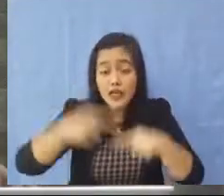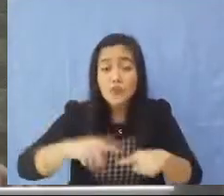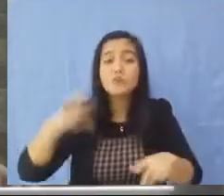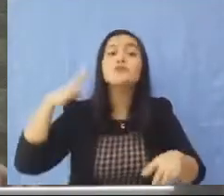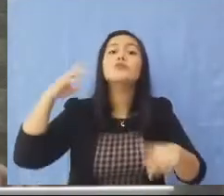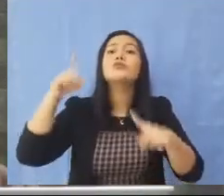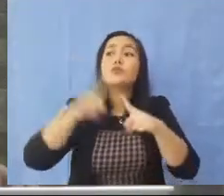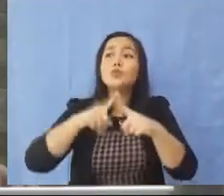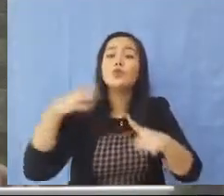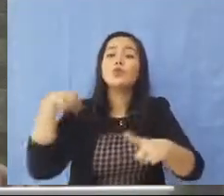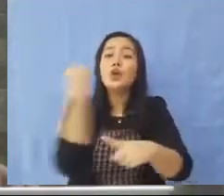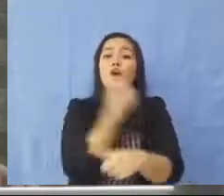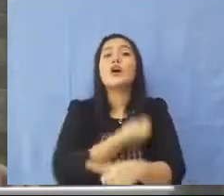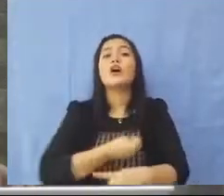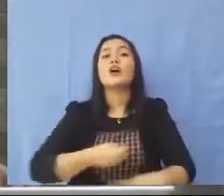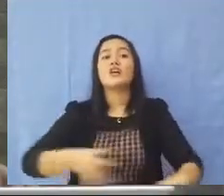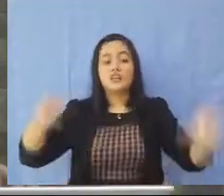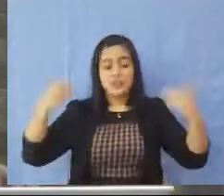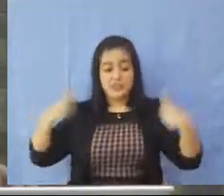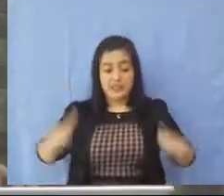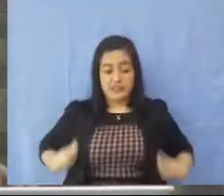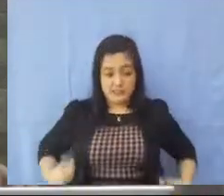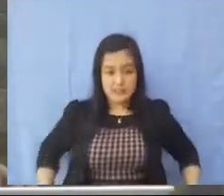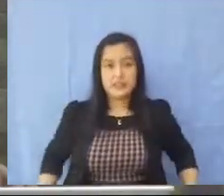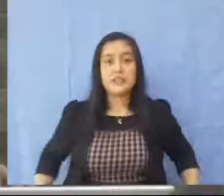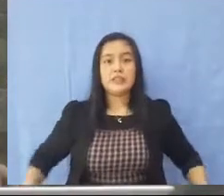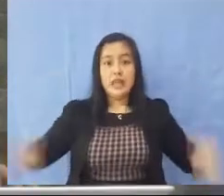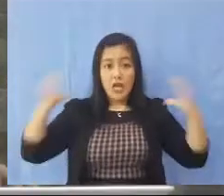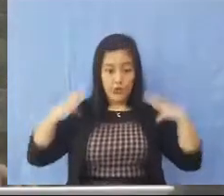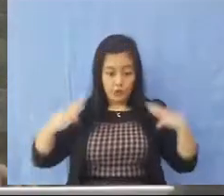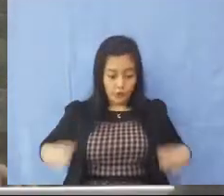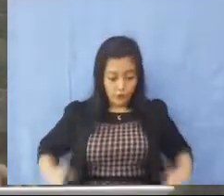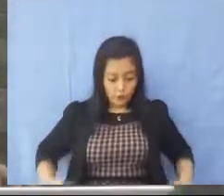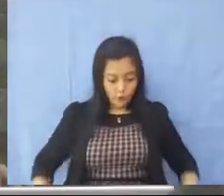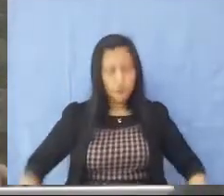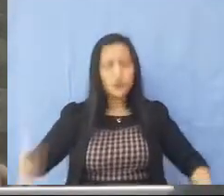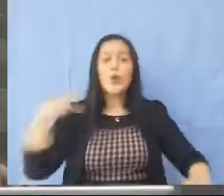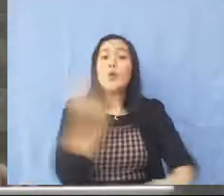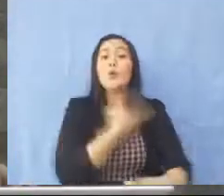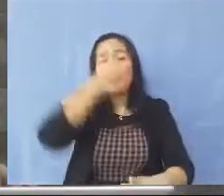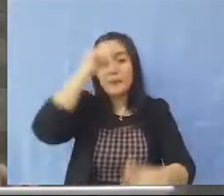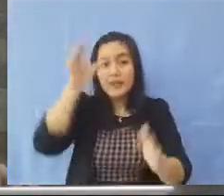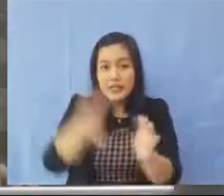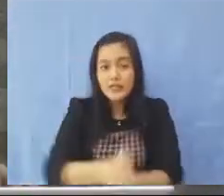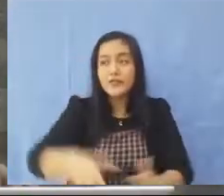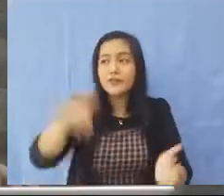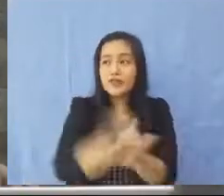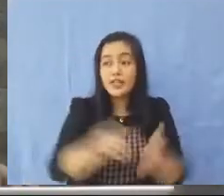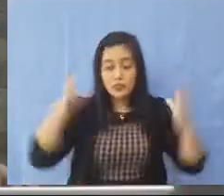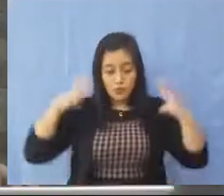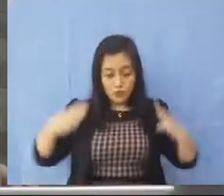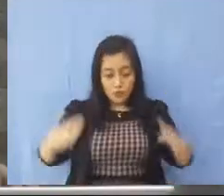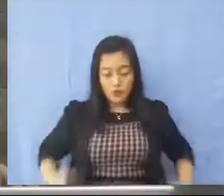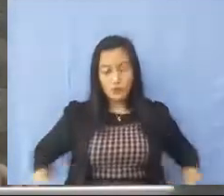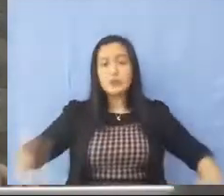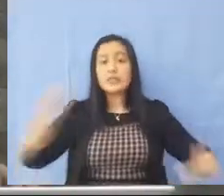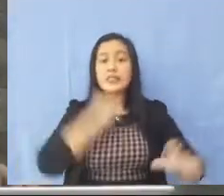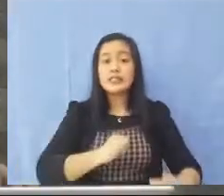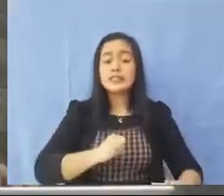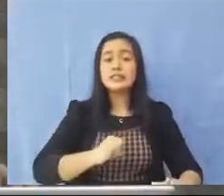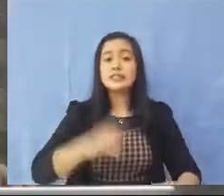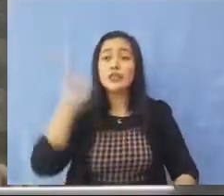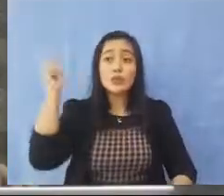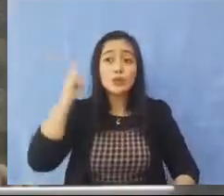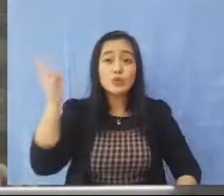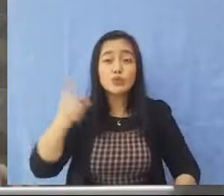comes to clothing, yung ating pananamit, you see, we believe that clothing is used for what? For covering. You